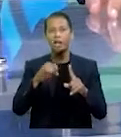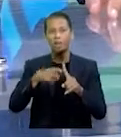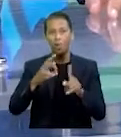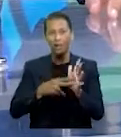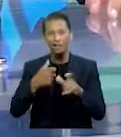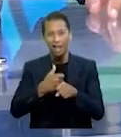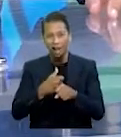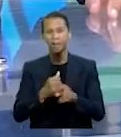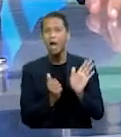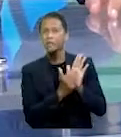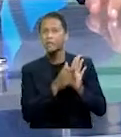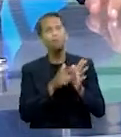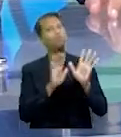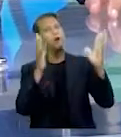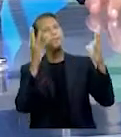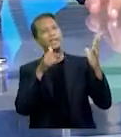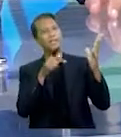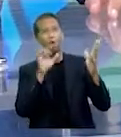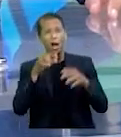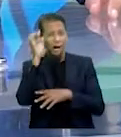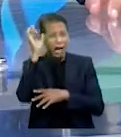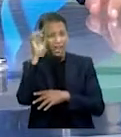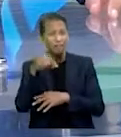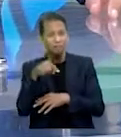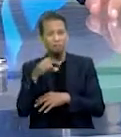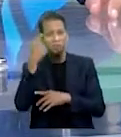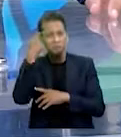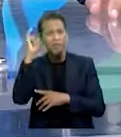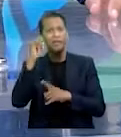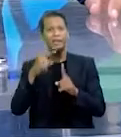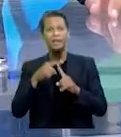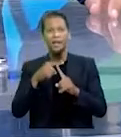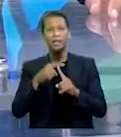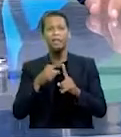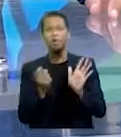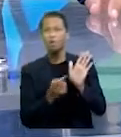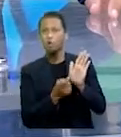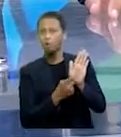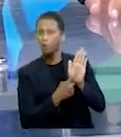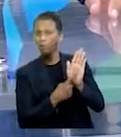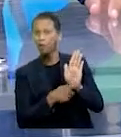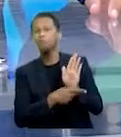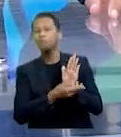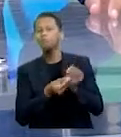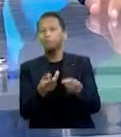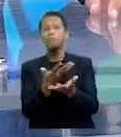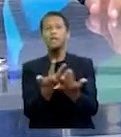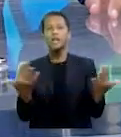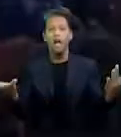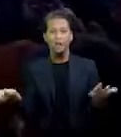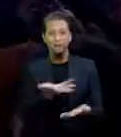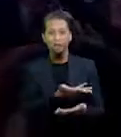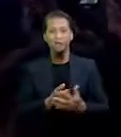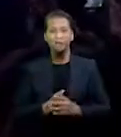apresiasi bagi para kreator konten yang telah menciptakan tren dan memberikan konten yang menghibur bagi masyarakat.